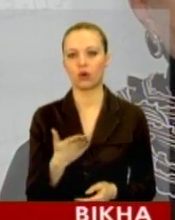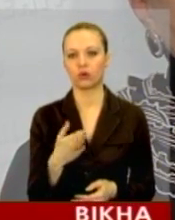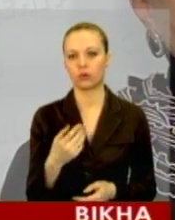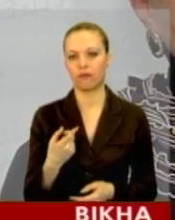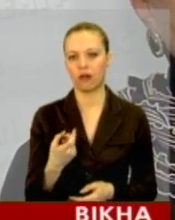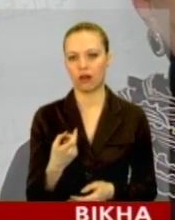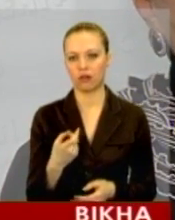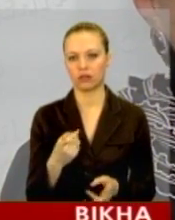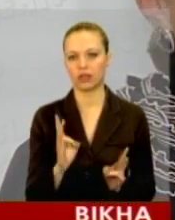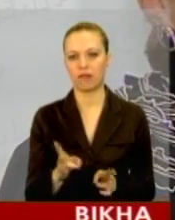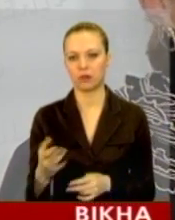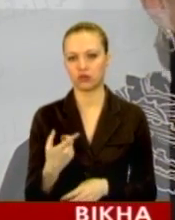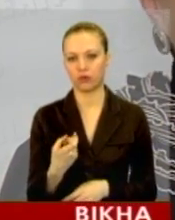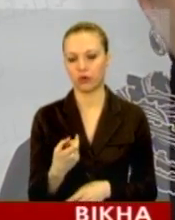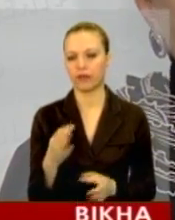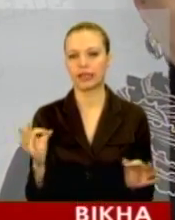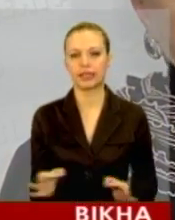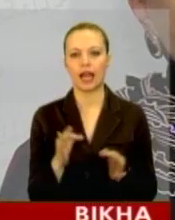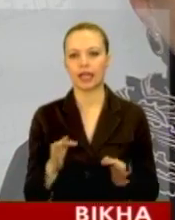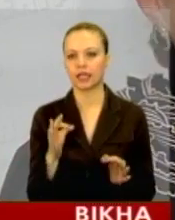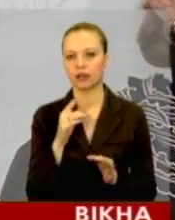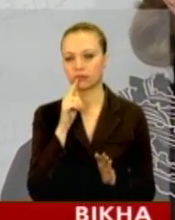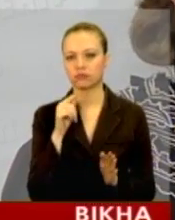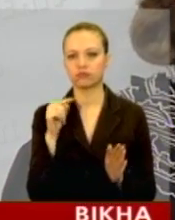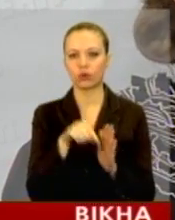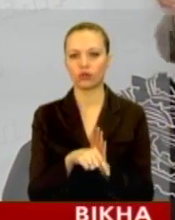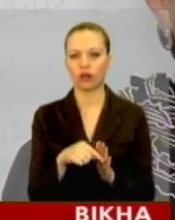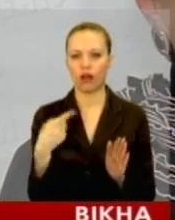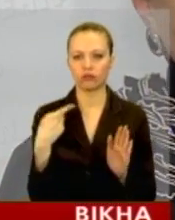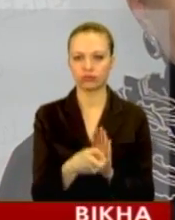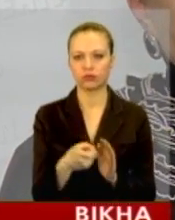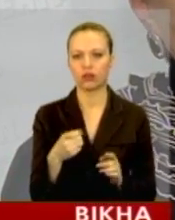травматического оружия. Никаких проникающих